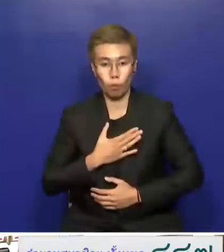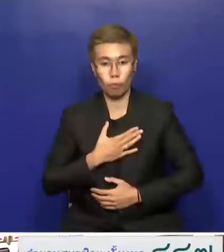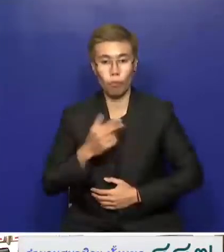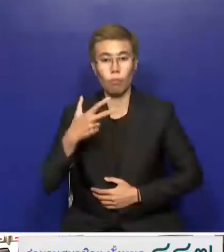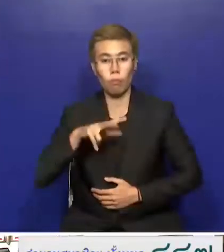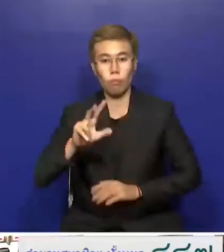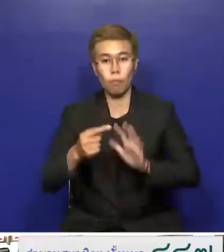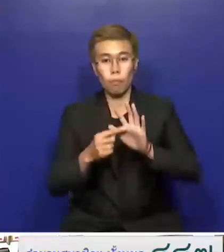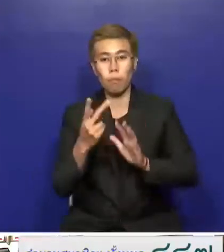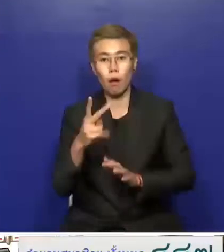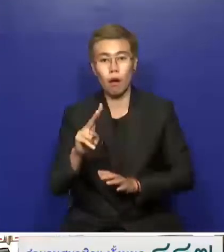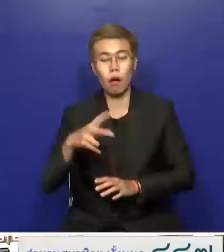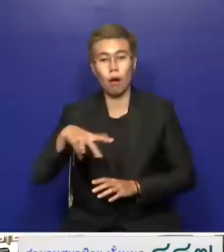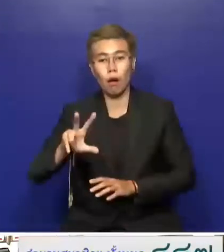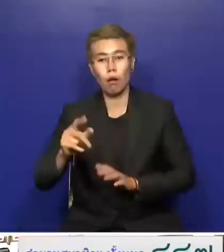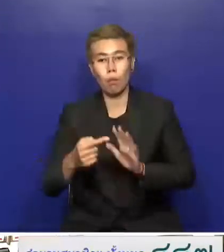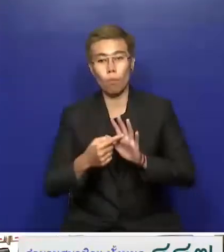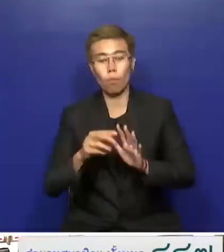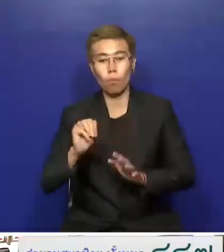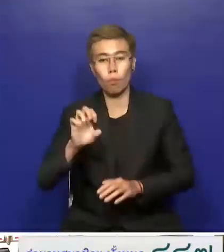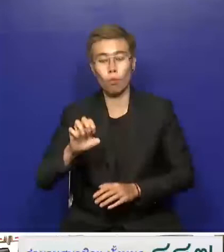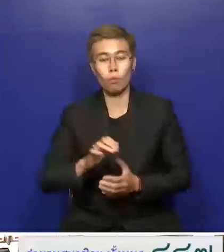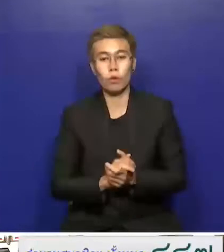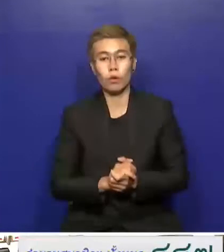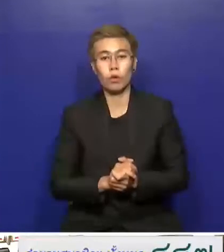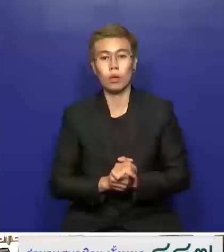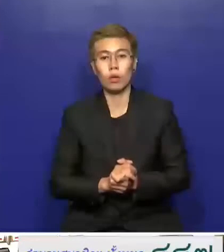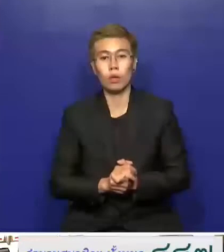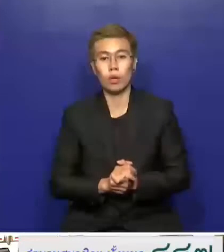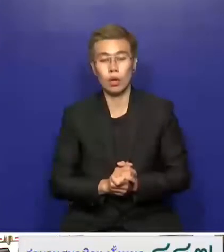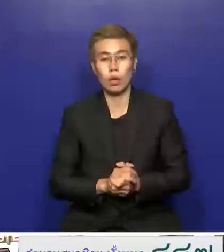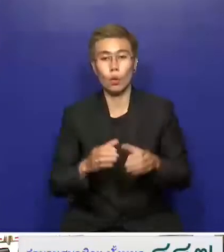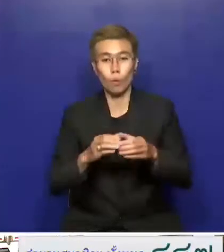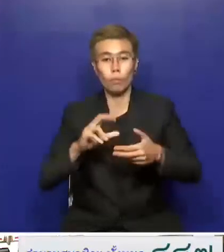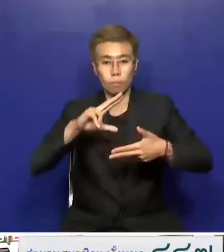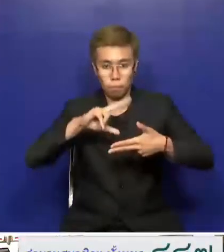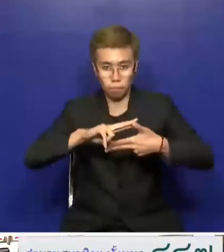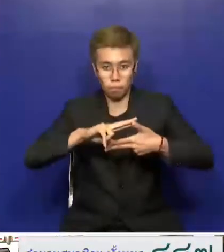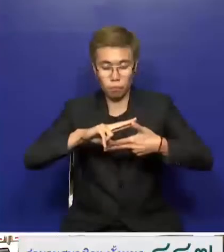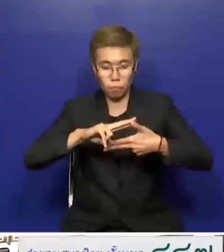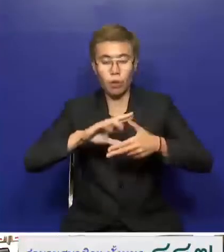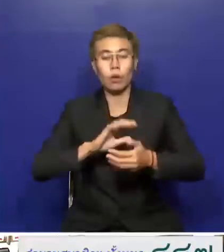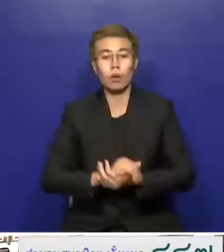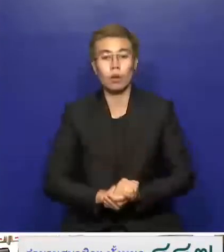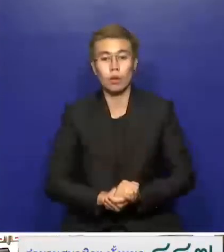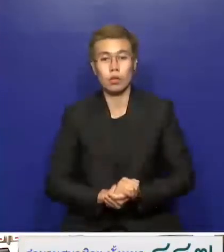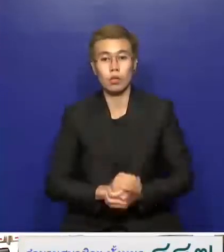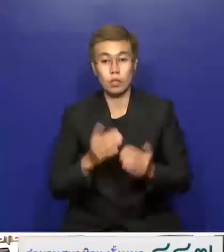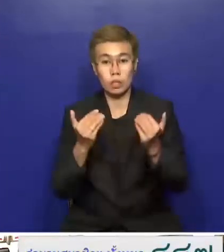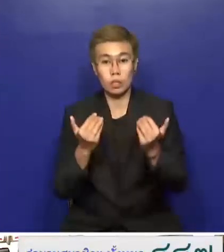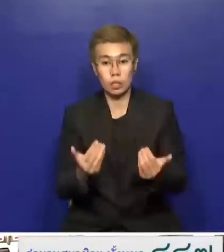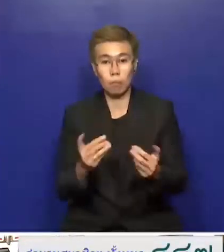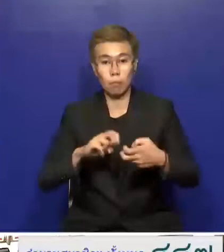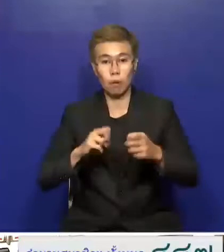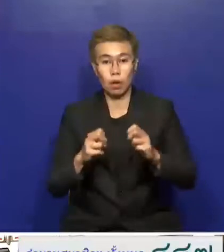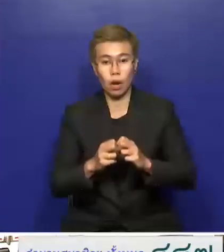คภูมิบุญมุขสมาชิกสภาผู้แทนราษฎรจังหวัดตากพรรคพลังประชารัฐจากสถานการณ์การระบาดของไวรัส